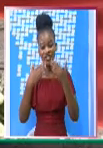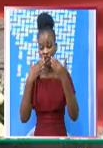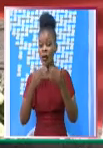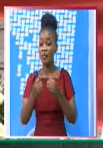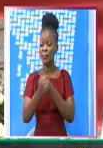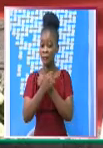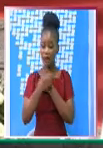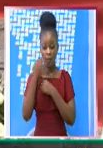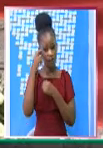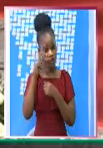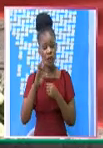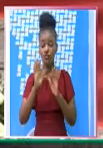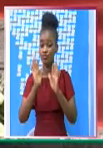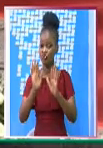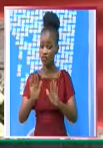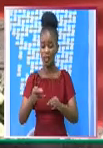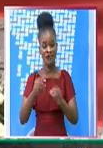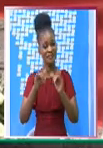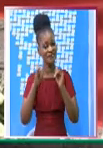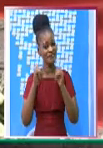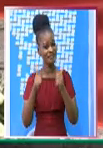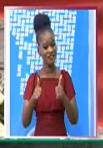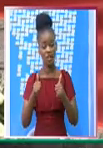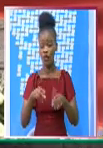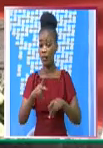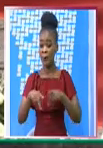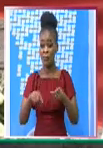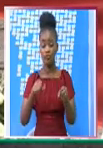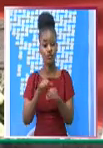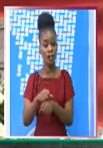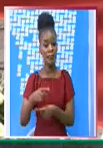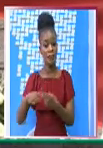kyeyayagala okulaba nti emirembe n'obutebenkevu bibeerawo n'abantu okubeera nti bakwatagana.